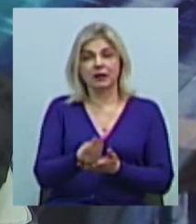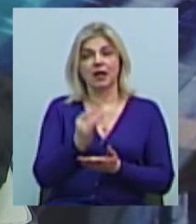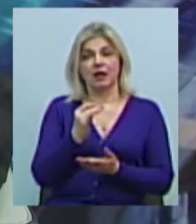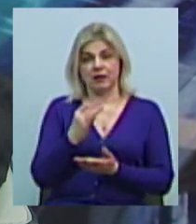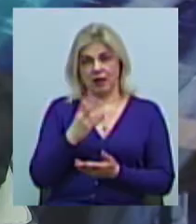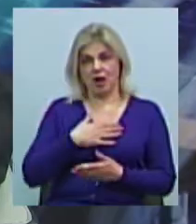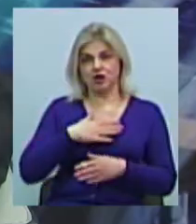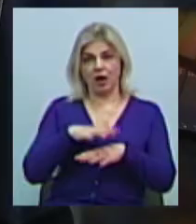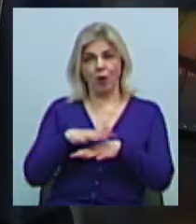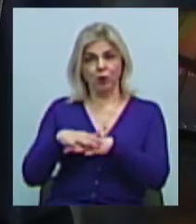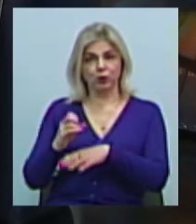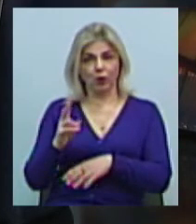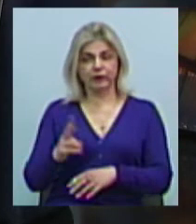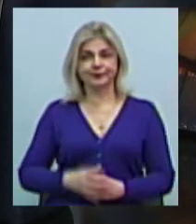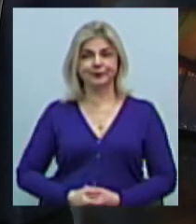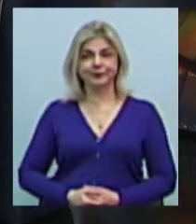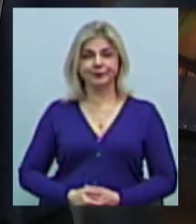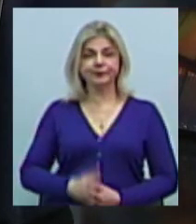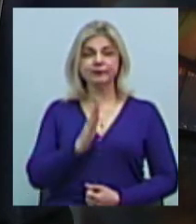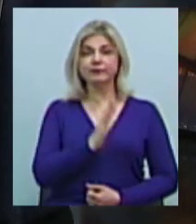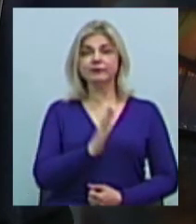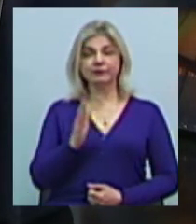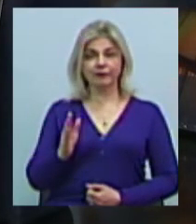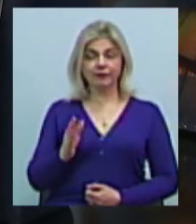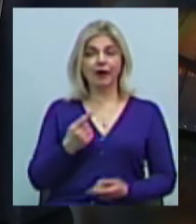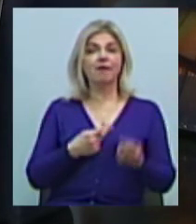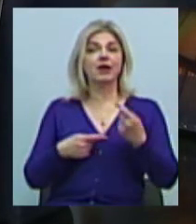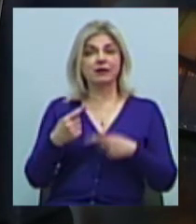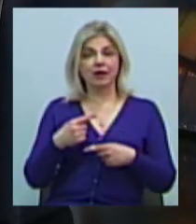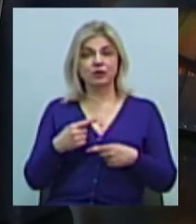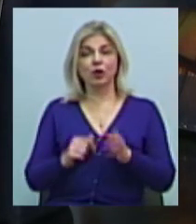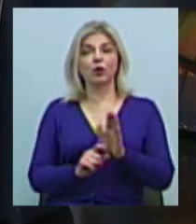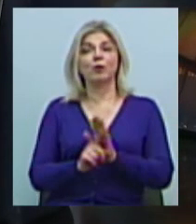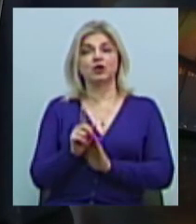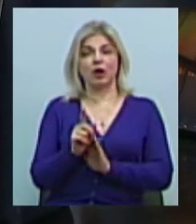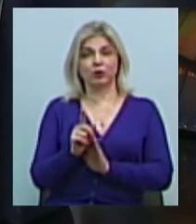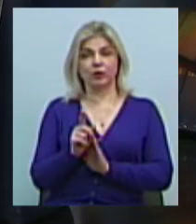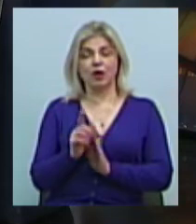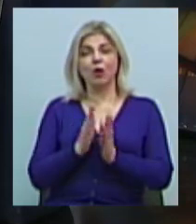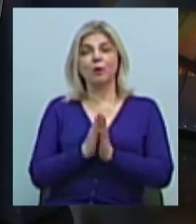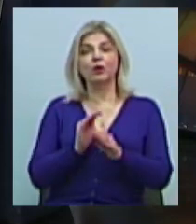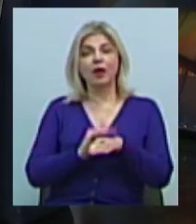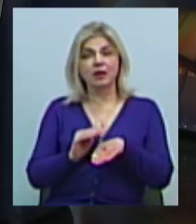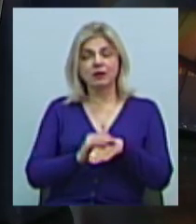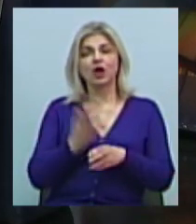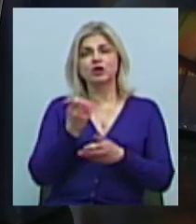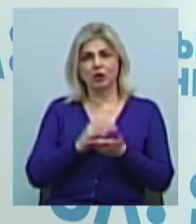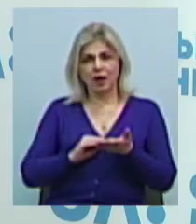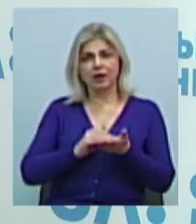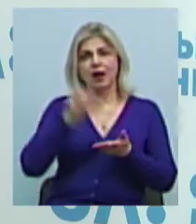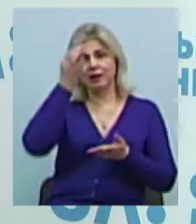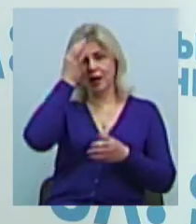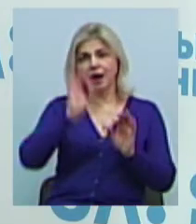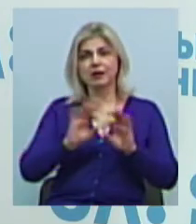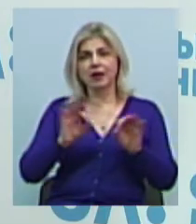наш рахунок. Валентин Володимирович, повертаючись до початку, будь ласка, ще раз нагадайте нашим